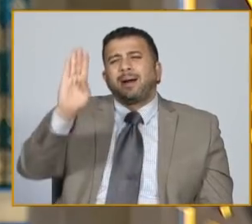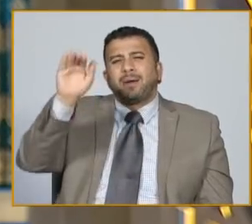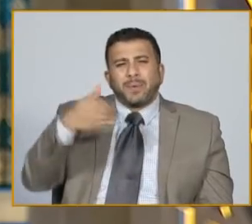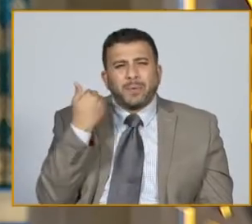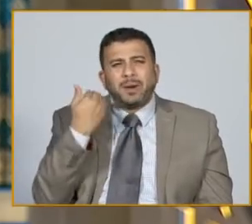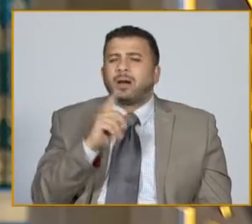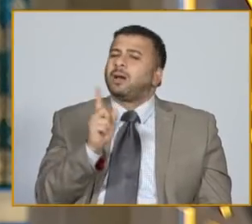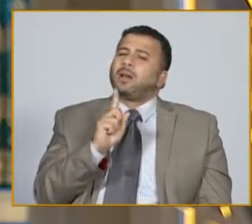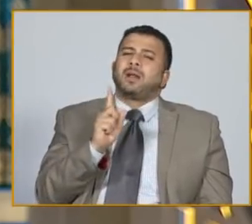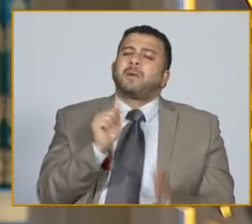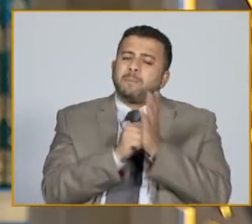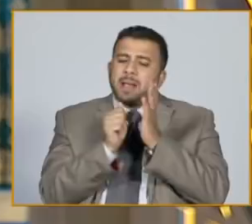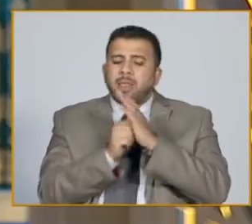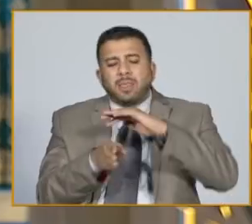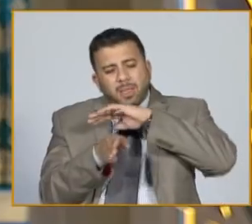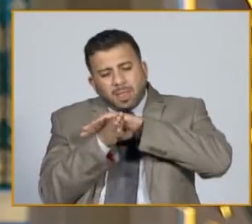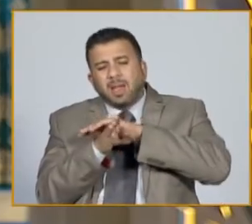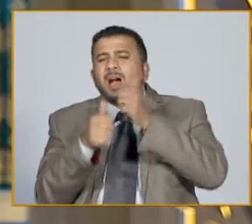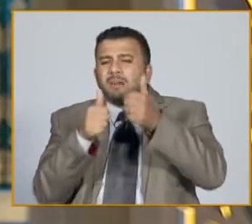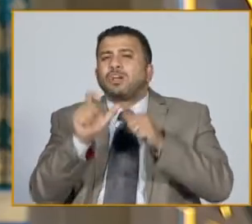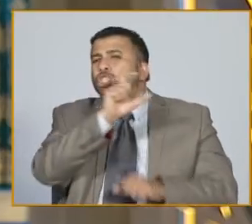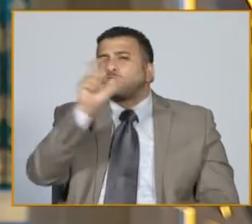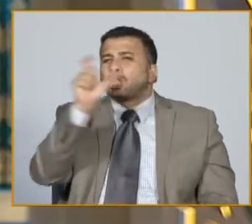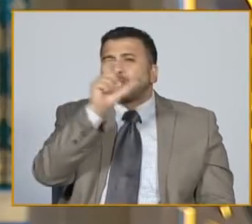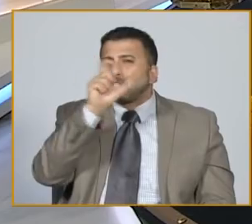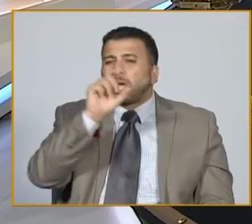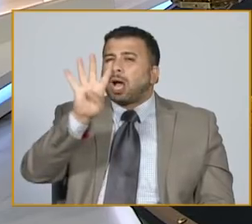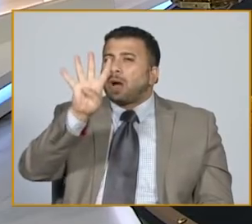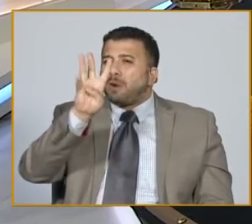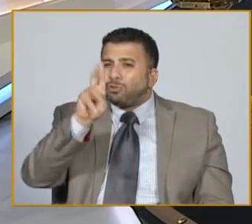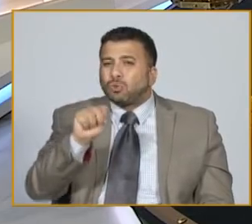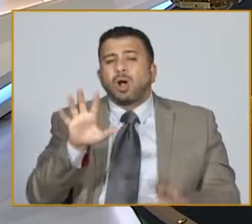مقصود ومفهوم العدة، فتمكث حتى يبلغ الكتاب أجله.